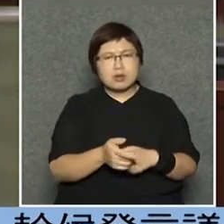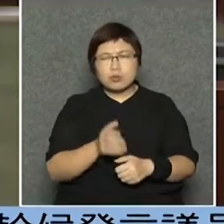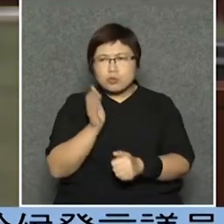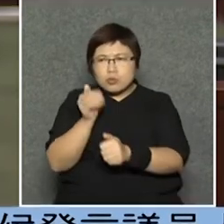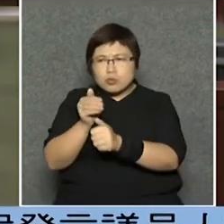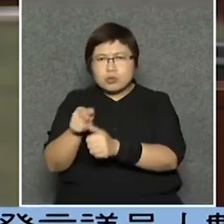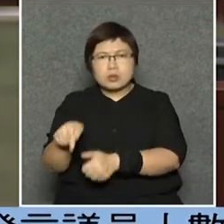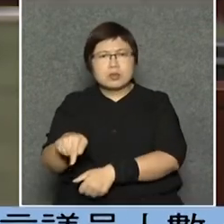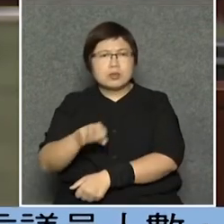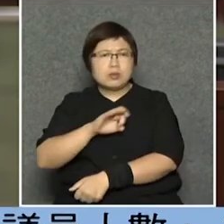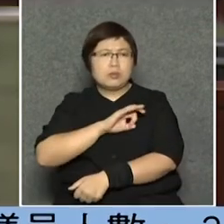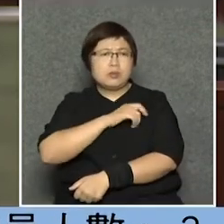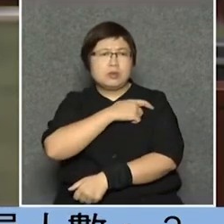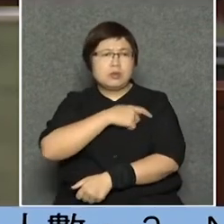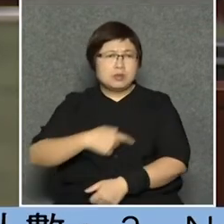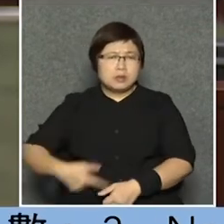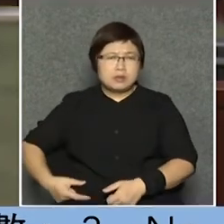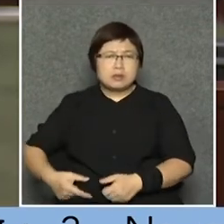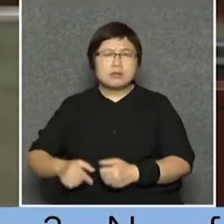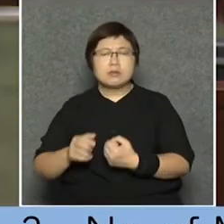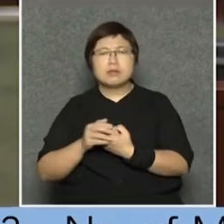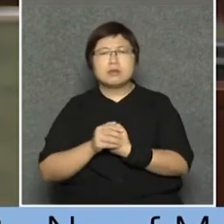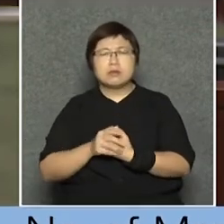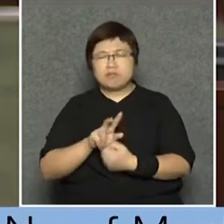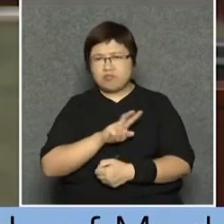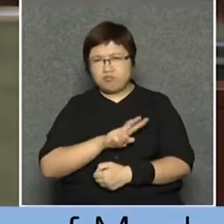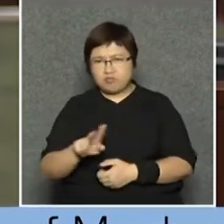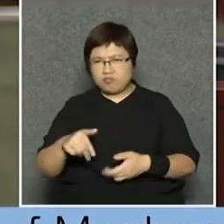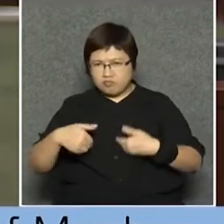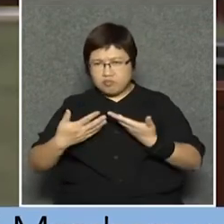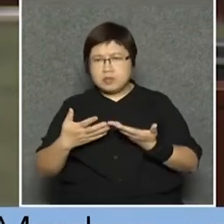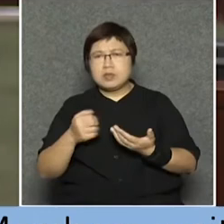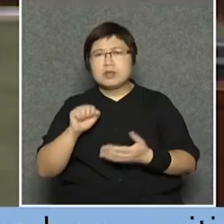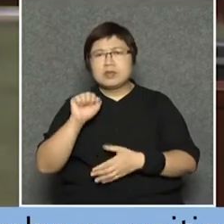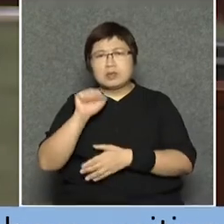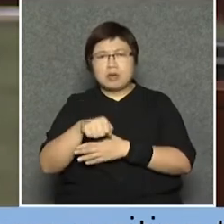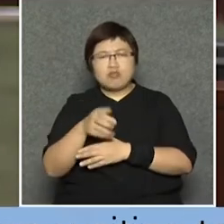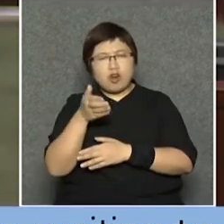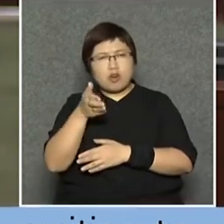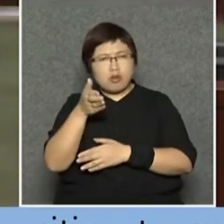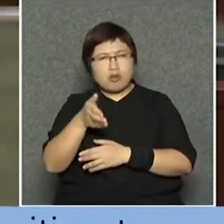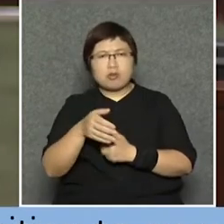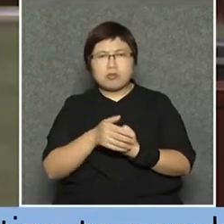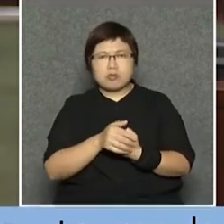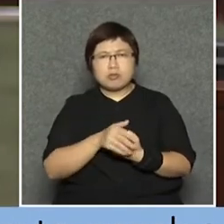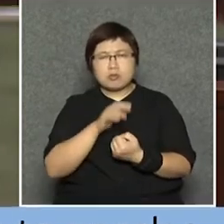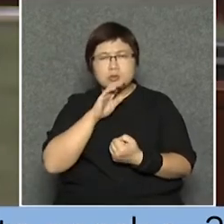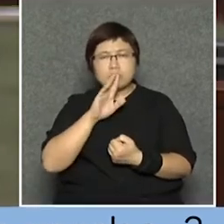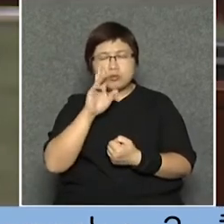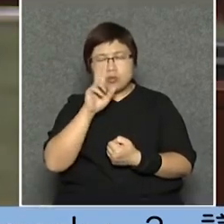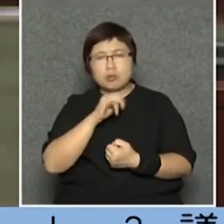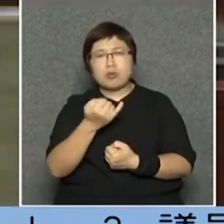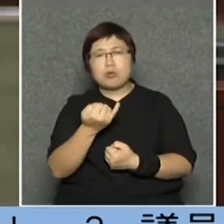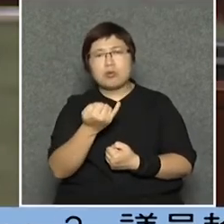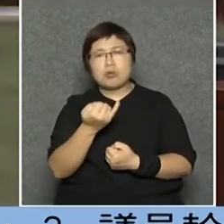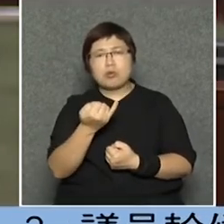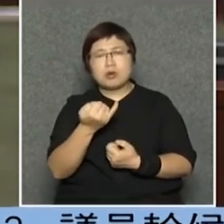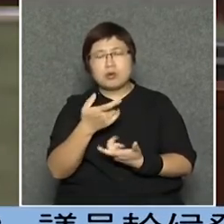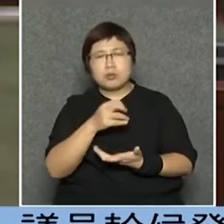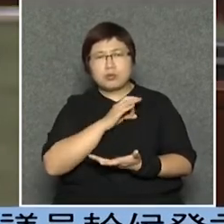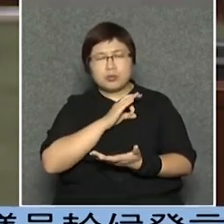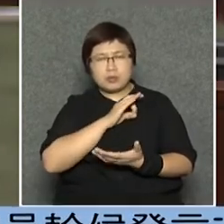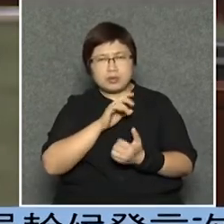的議員呢是一致表態是贊成的，這個方向來的，如果錯了呢本會有得掹